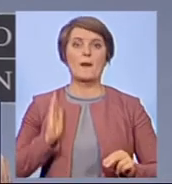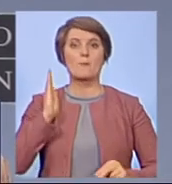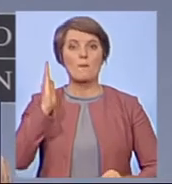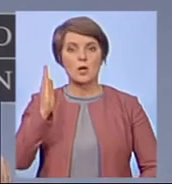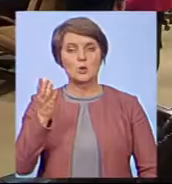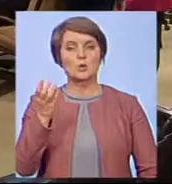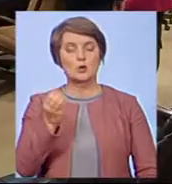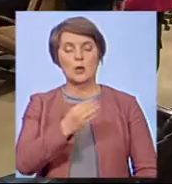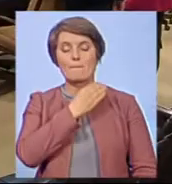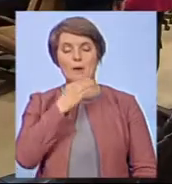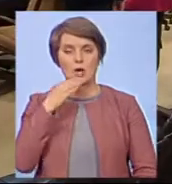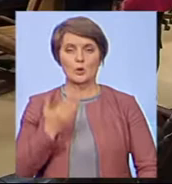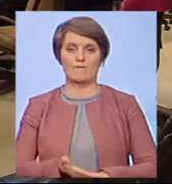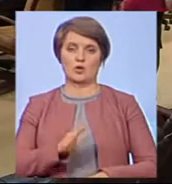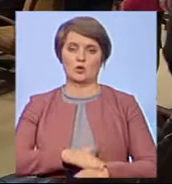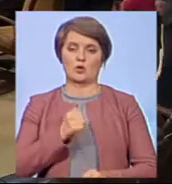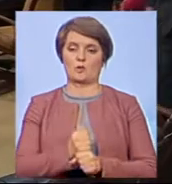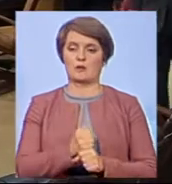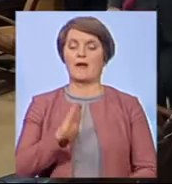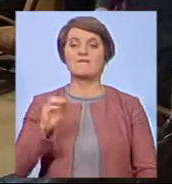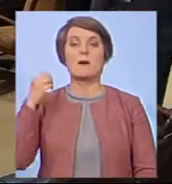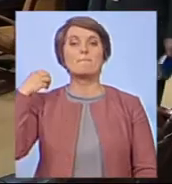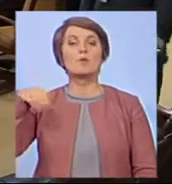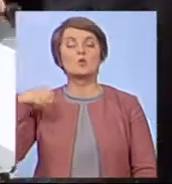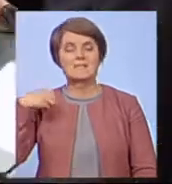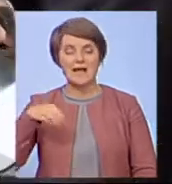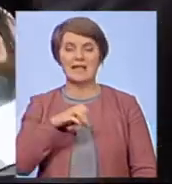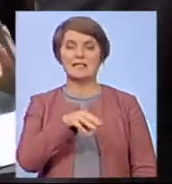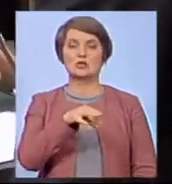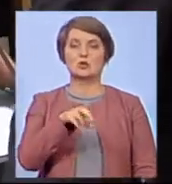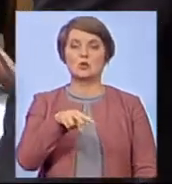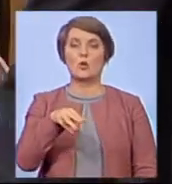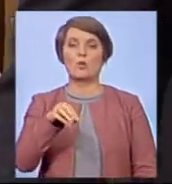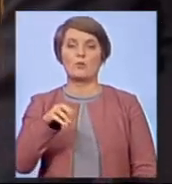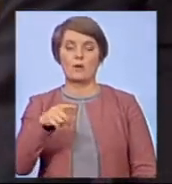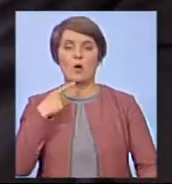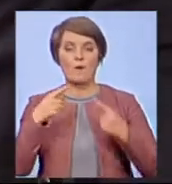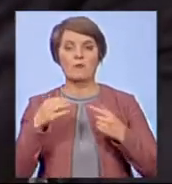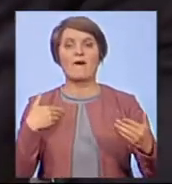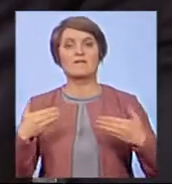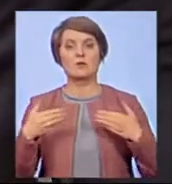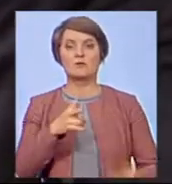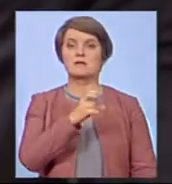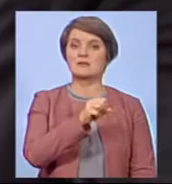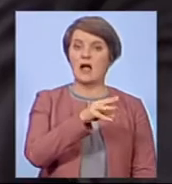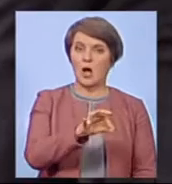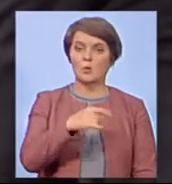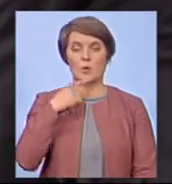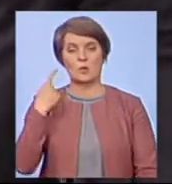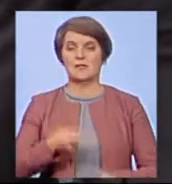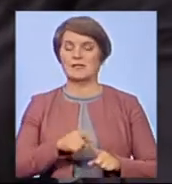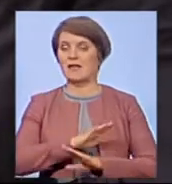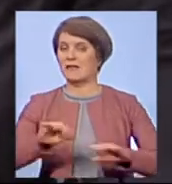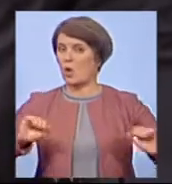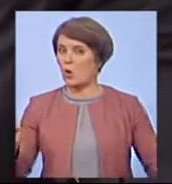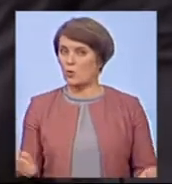роботи. У Брюсселі Столтенберг говорив і про відносини НАТО з Росією. Сказав, що це не стан холодної війни, але